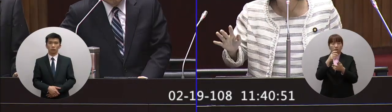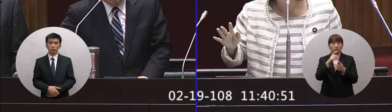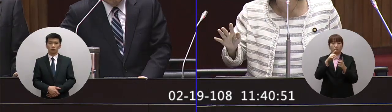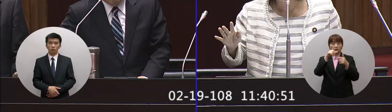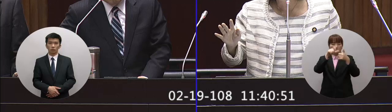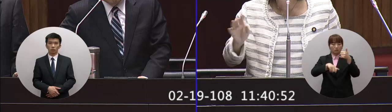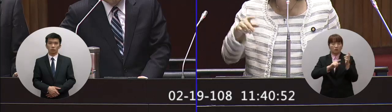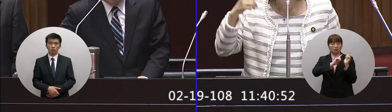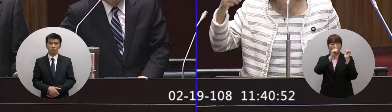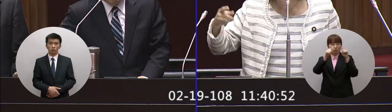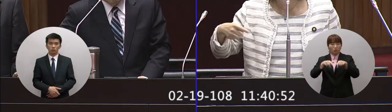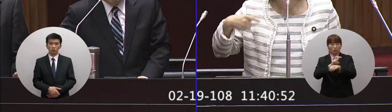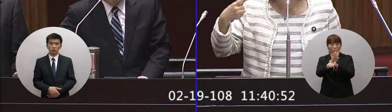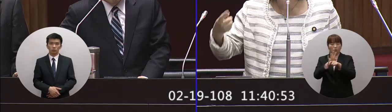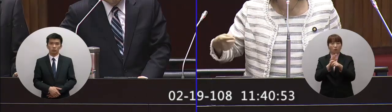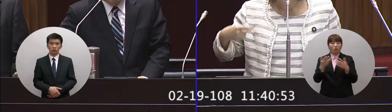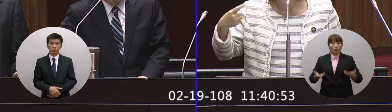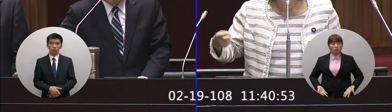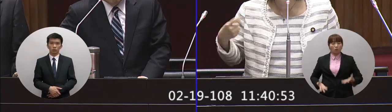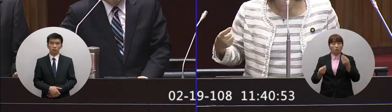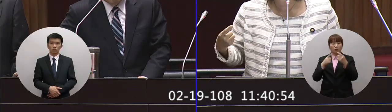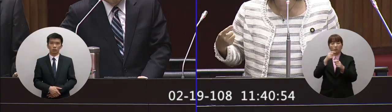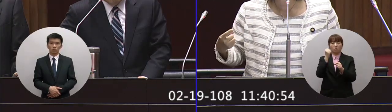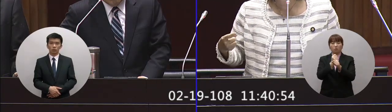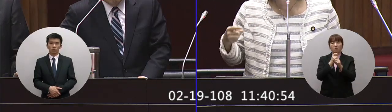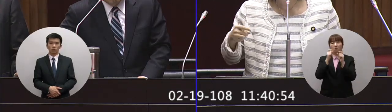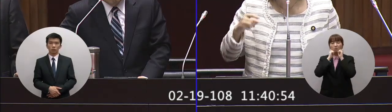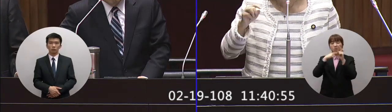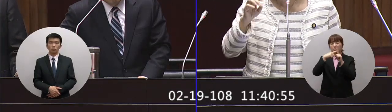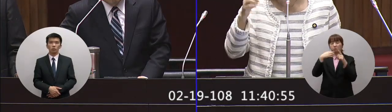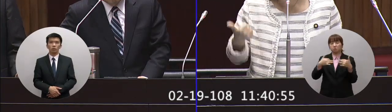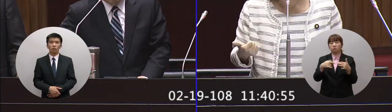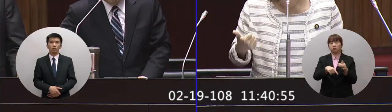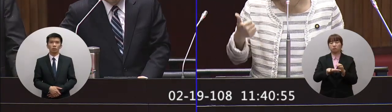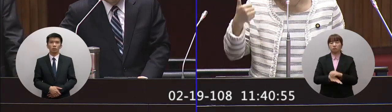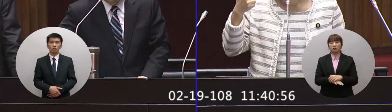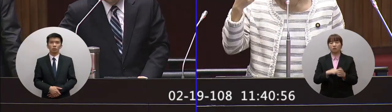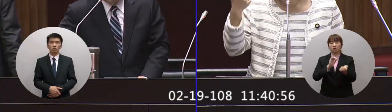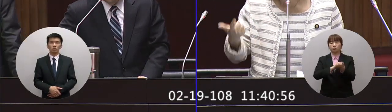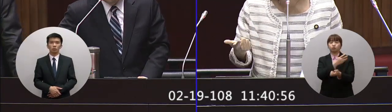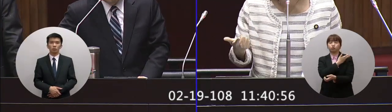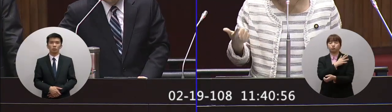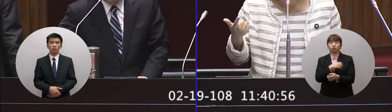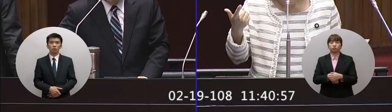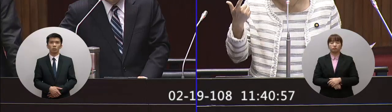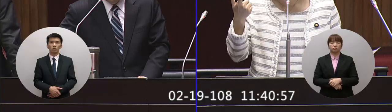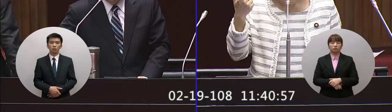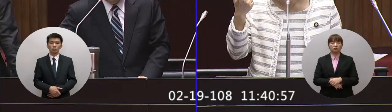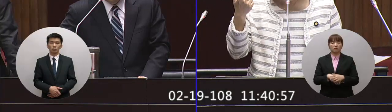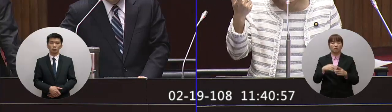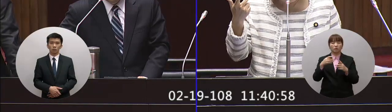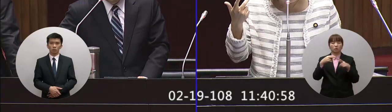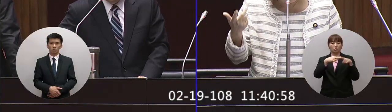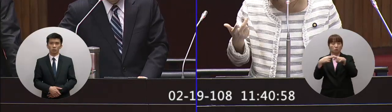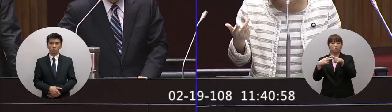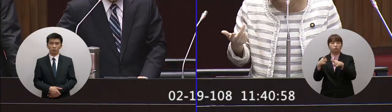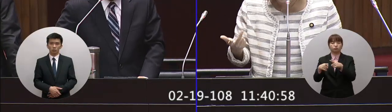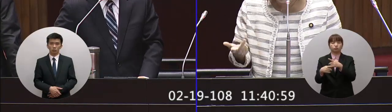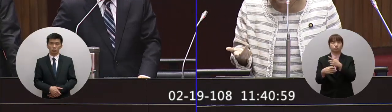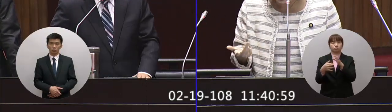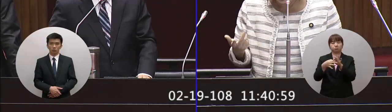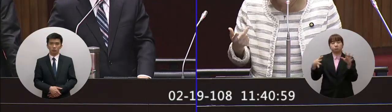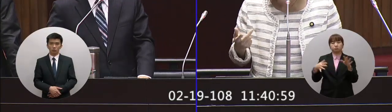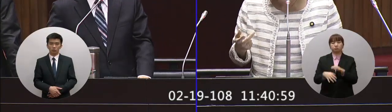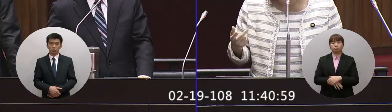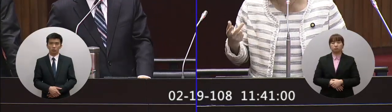休息照顾人，这个是一个工作品质的问题。那医院不管，这个中介也不管，那甚至我们